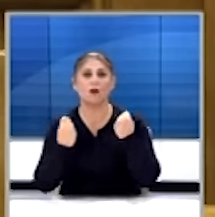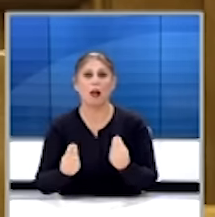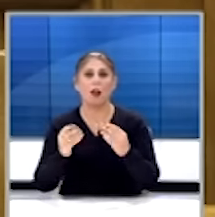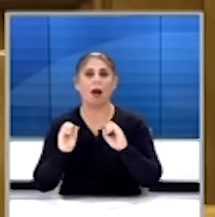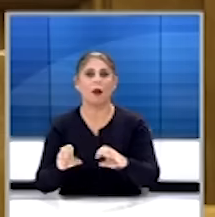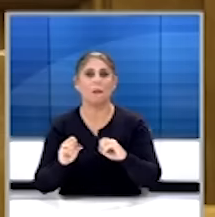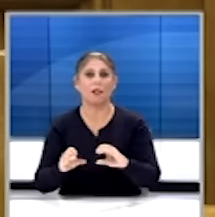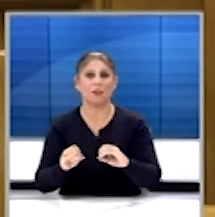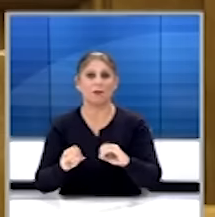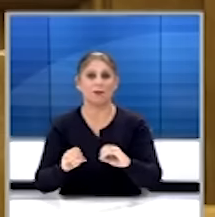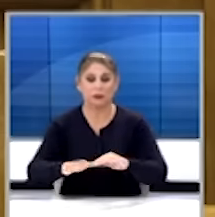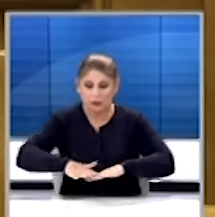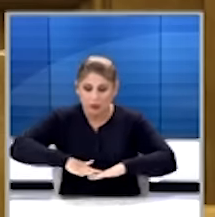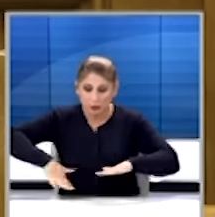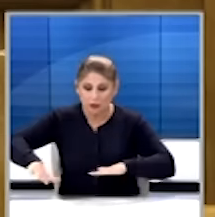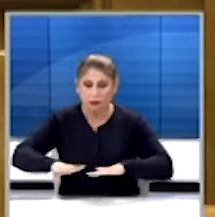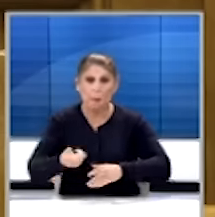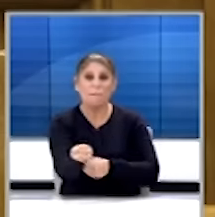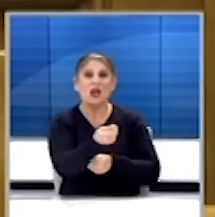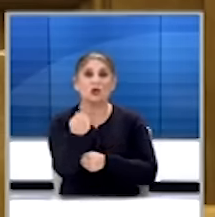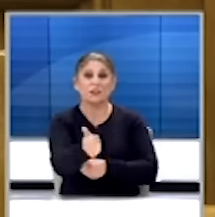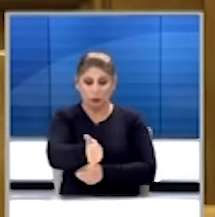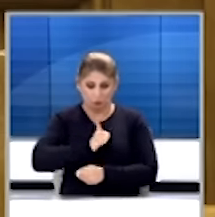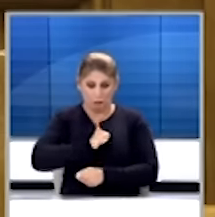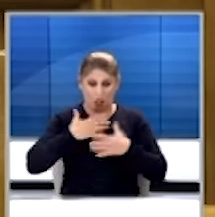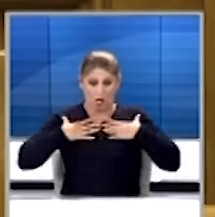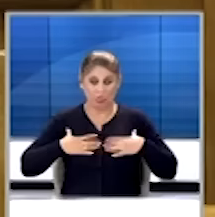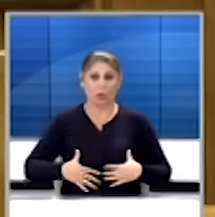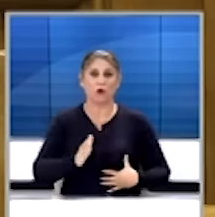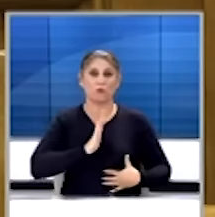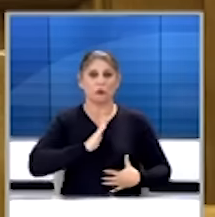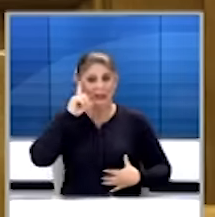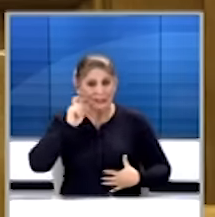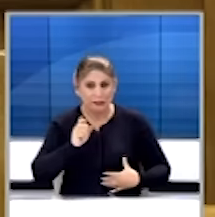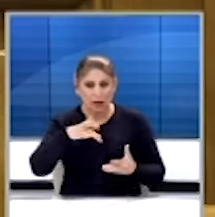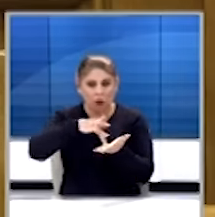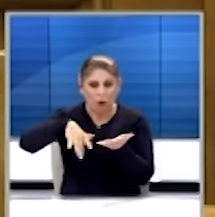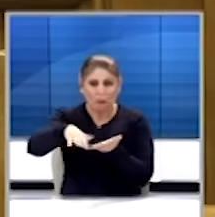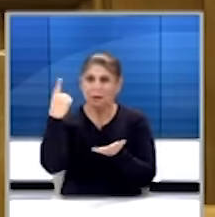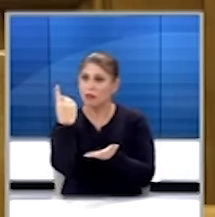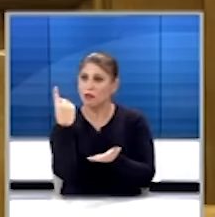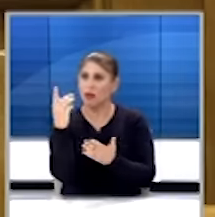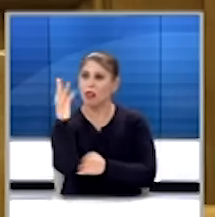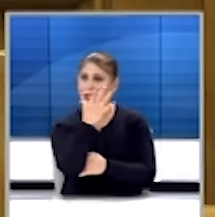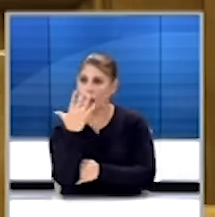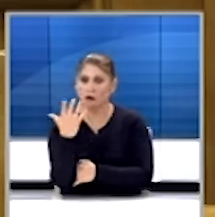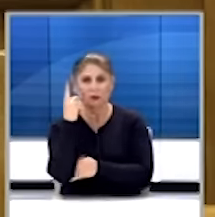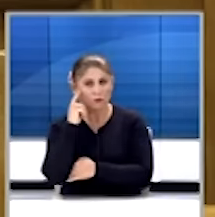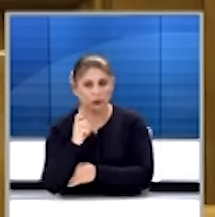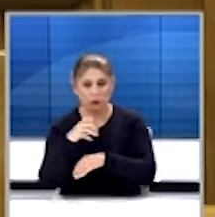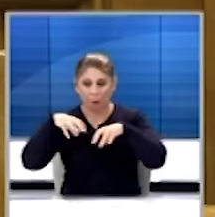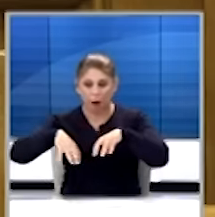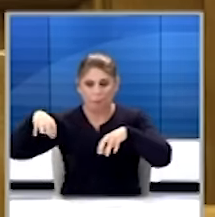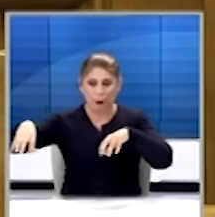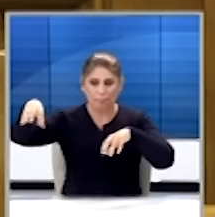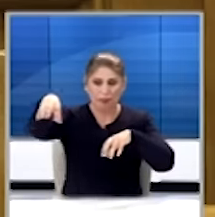εκπαιδευμένες επίγειες δυνάμεις που γνωρίζουν τις τοπικές συνθήκες του δάσους, που βρίσκονται διασπαρμένες